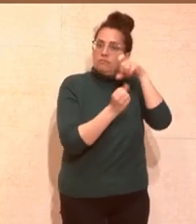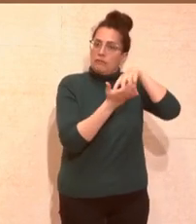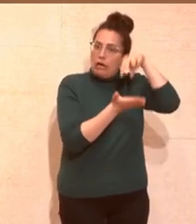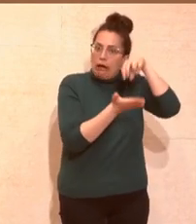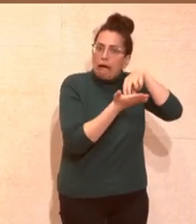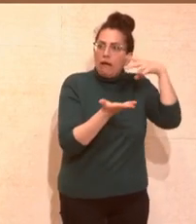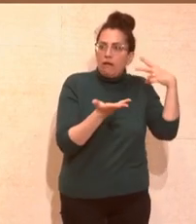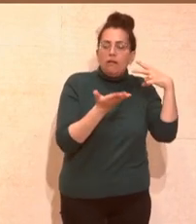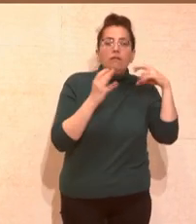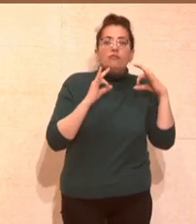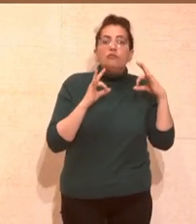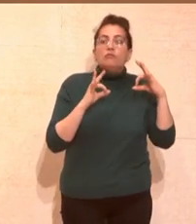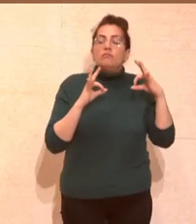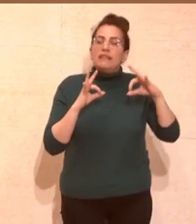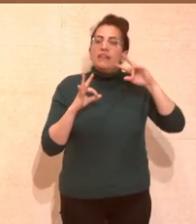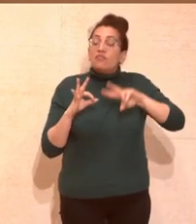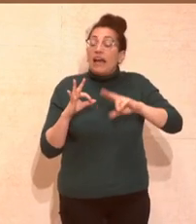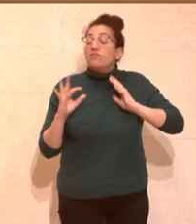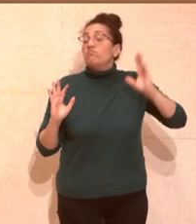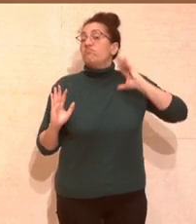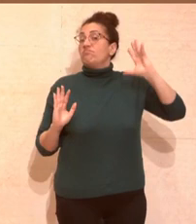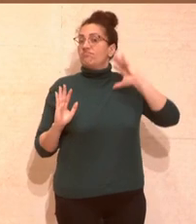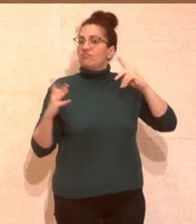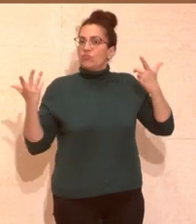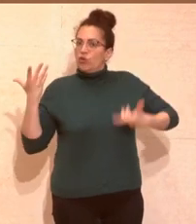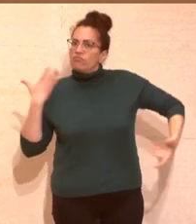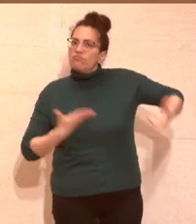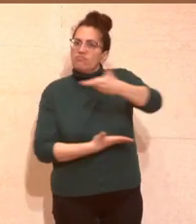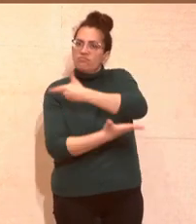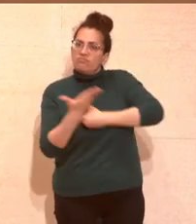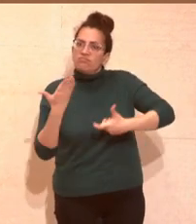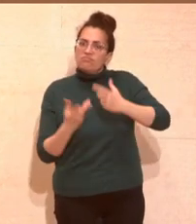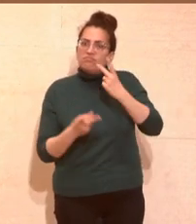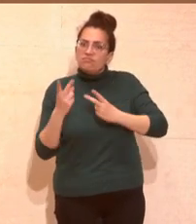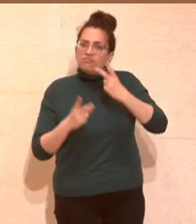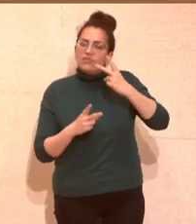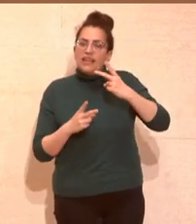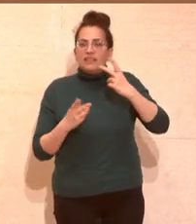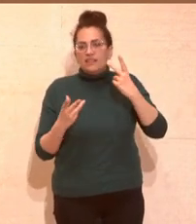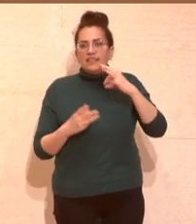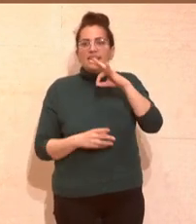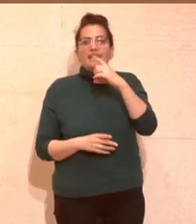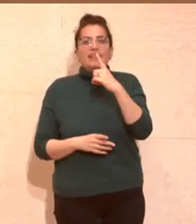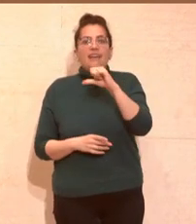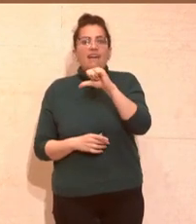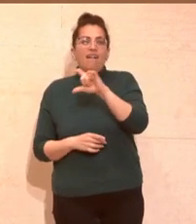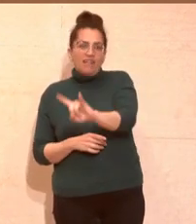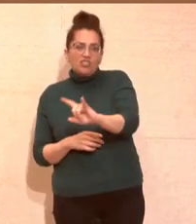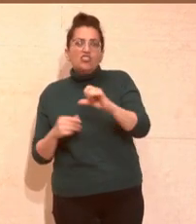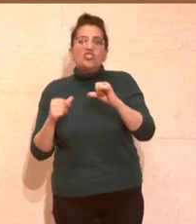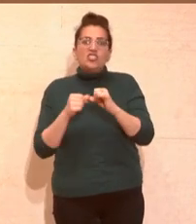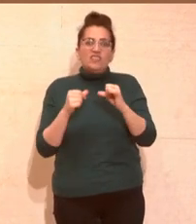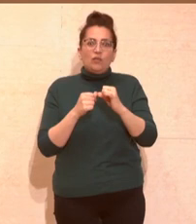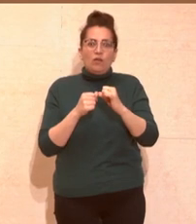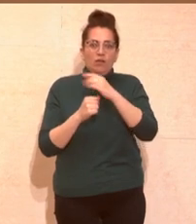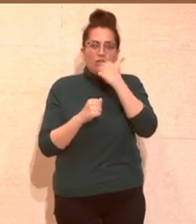des discussions sur le fait de carrément requalifier les troubles de l'attention en troubles du sommeil, carrément.